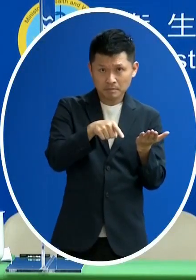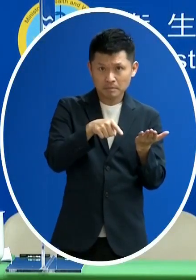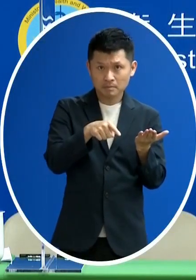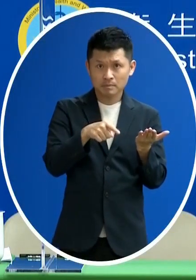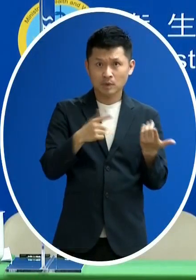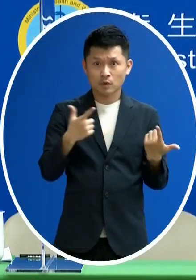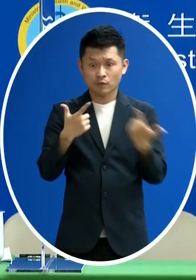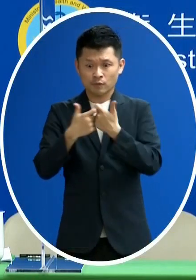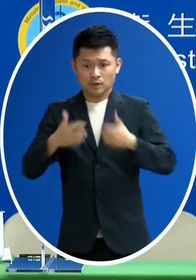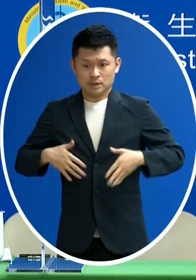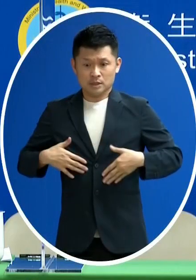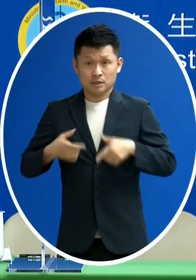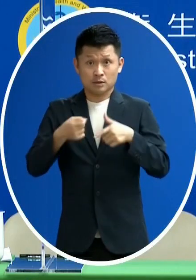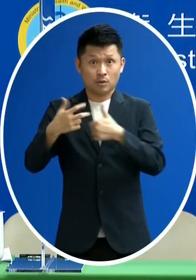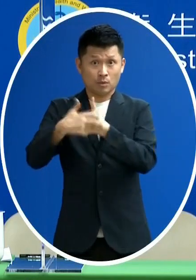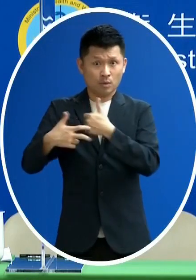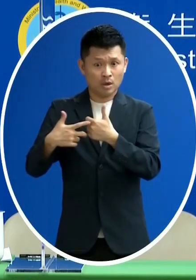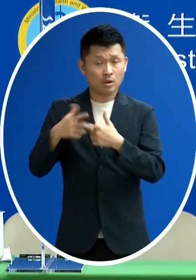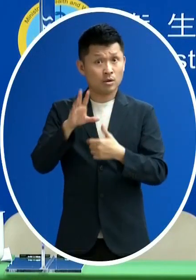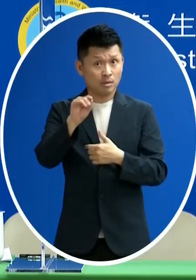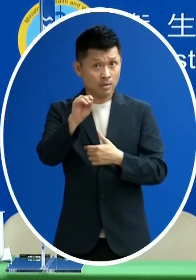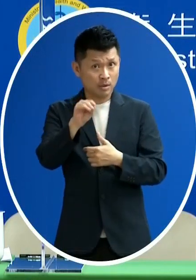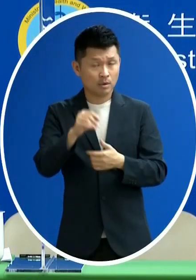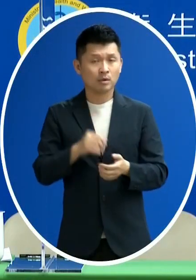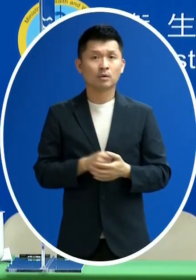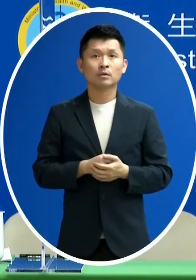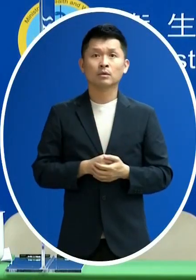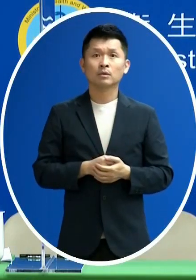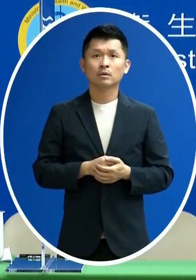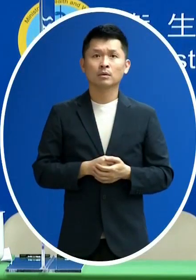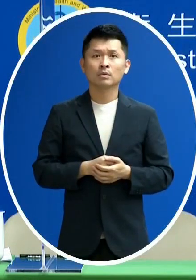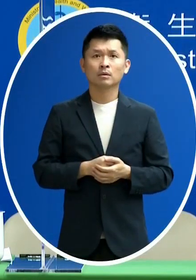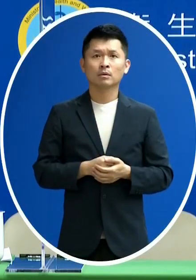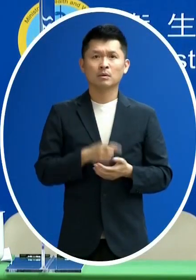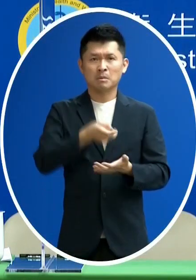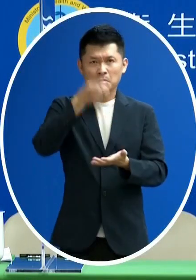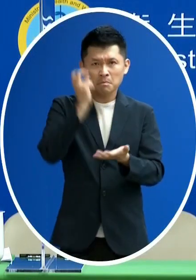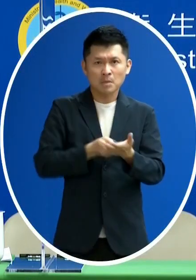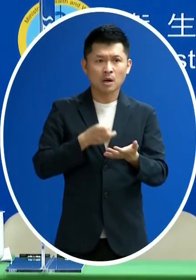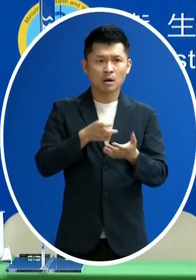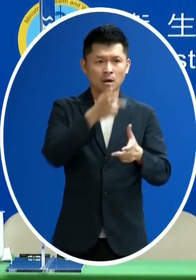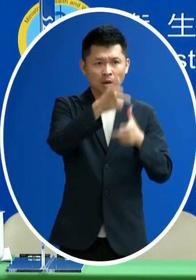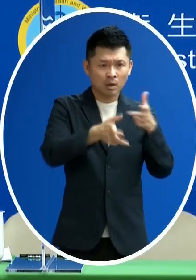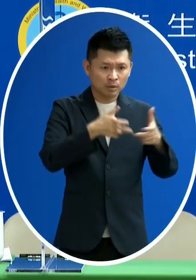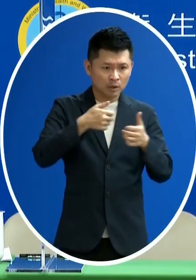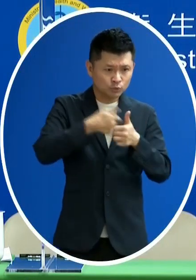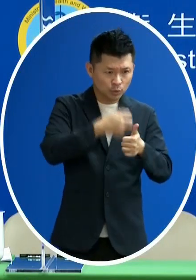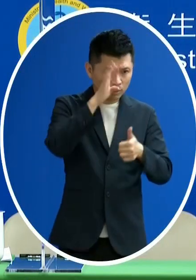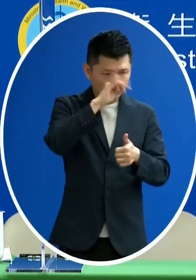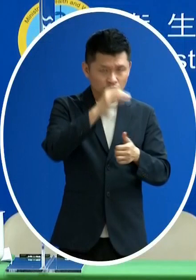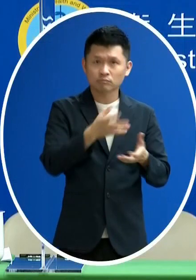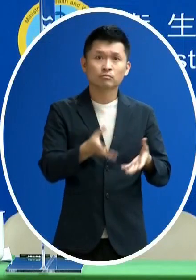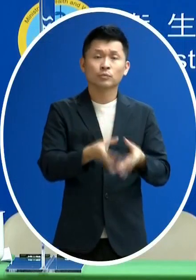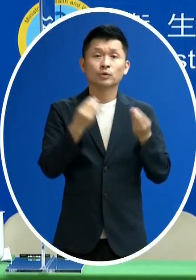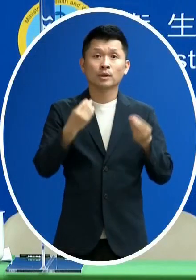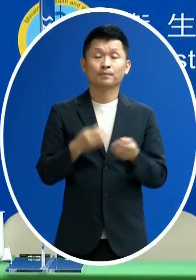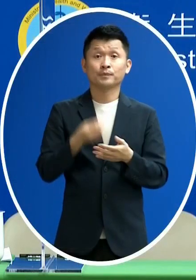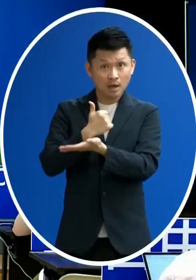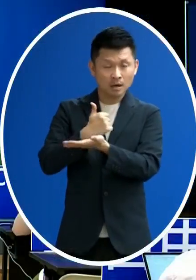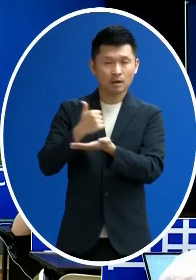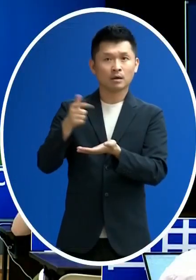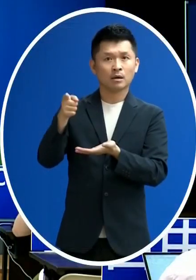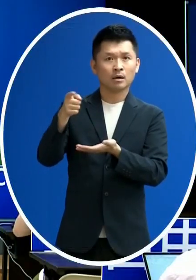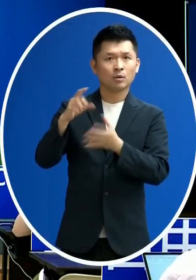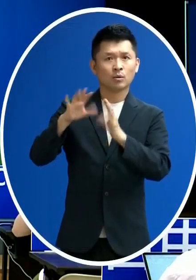合我们紧急公共卫生的需求，所以我们在这里本来就没有要求查厂报告。那其他的食药署都是依照规